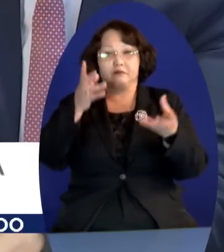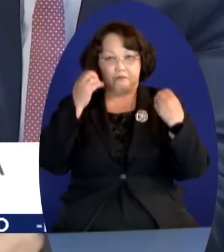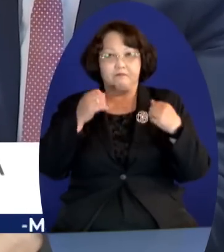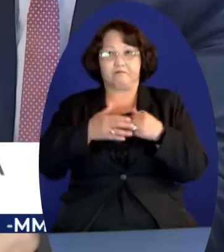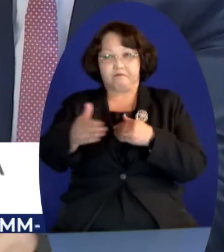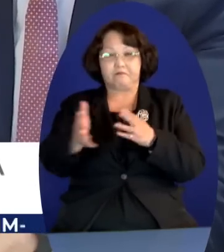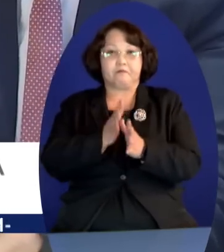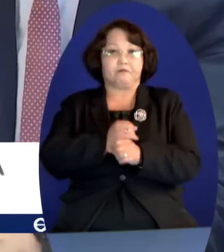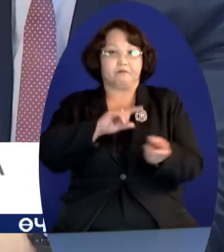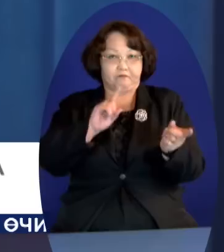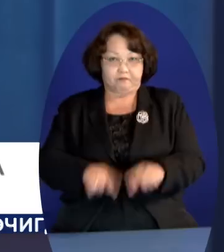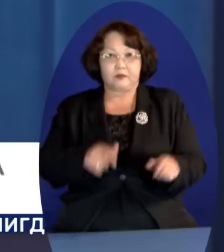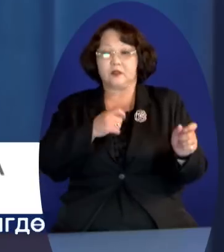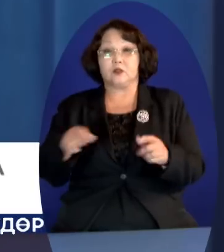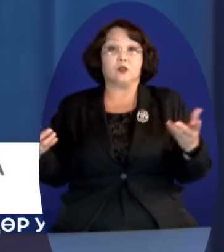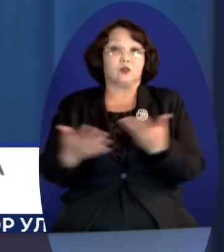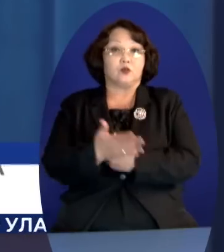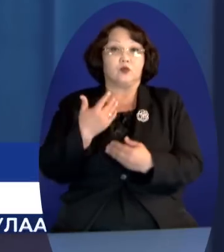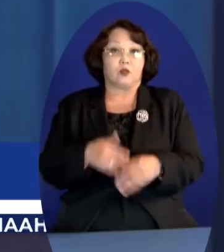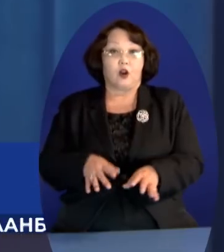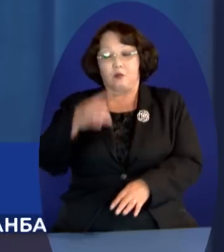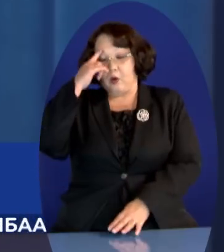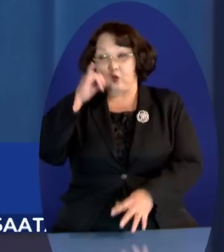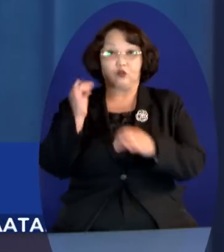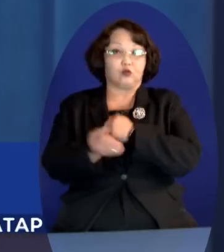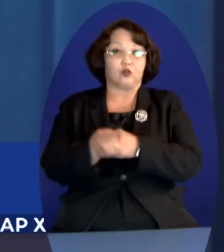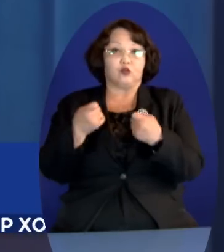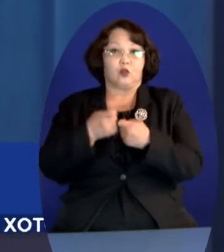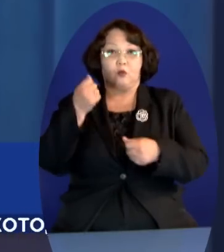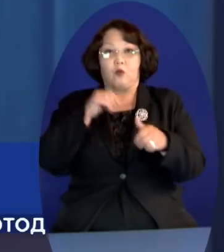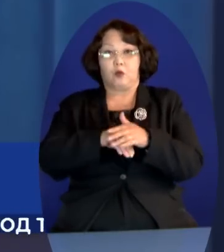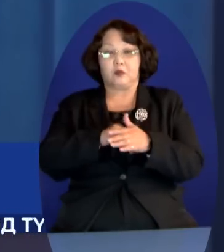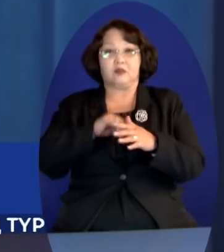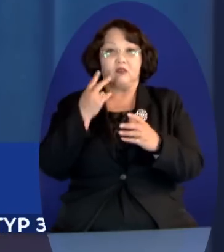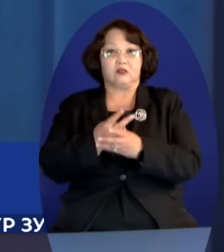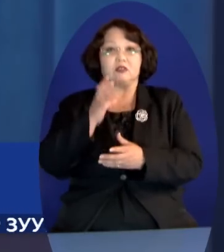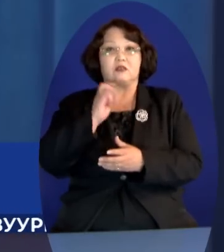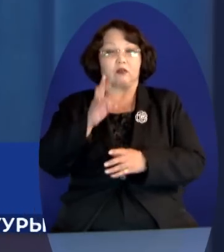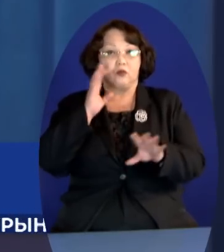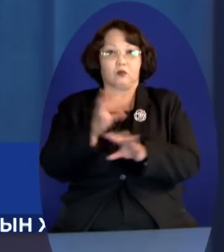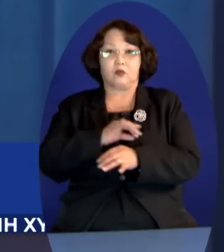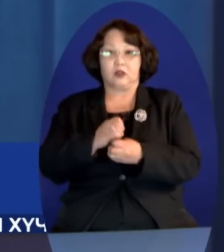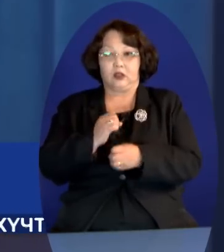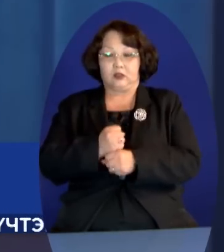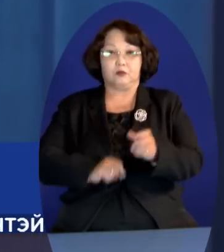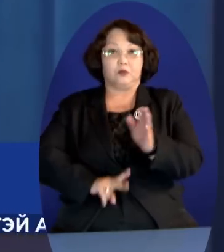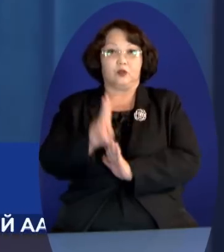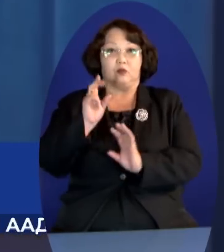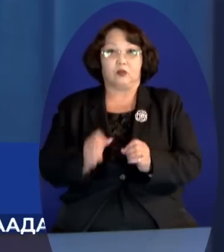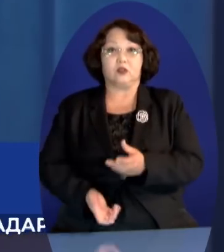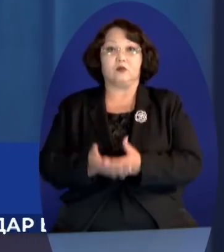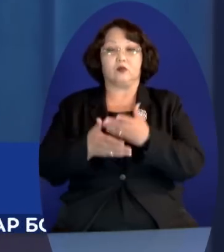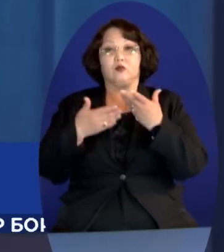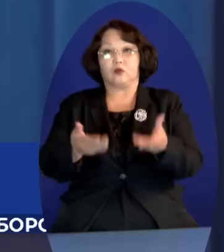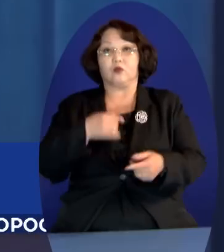гар хэсэг зурсан байна. Монгол улсын онцлогт нийтсэн хуримтлалын нэгдсэн сангийн тогтолцоог бий болгоход дэмжлэг үзүүлэх